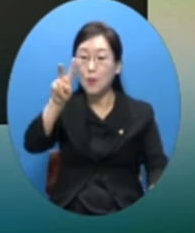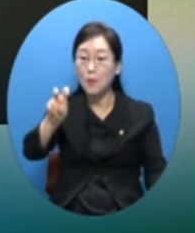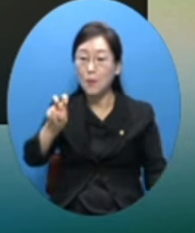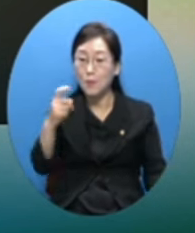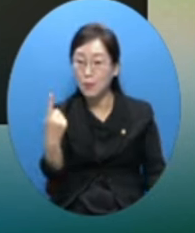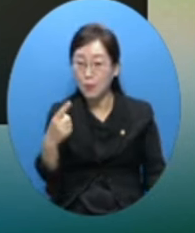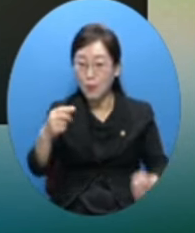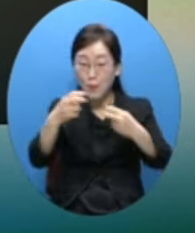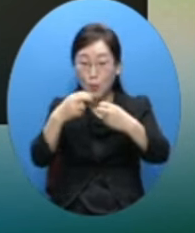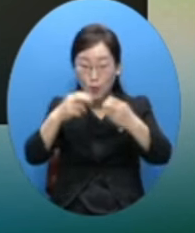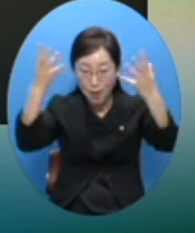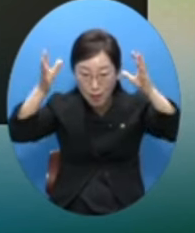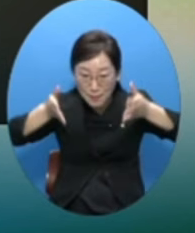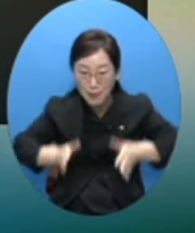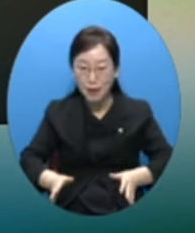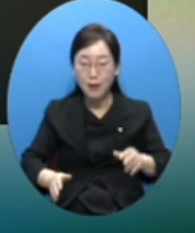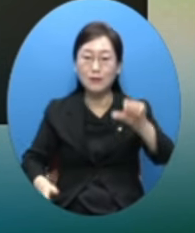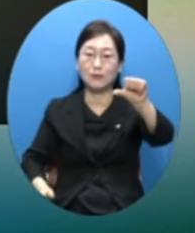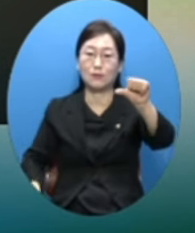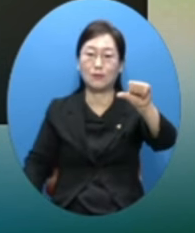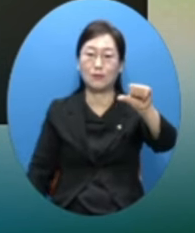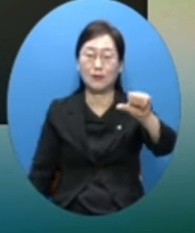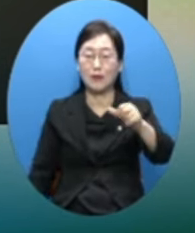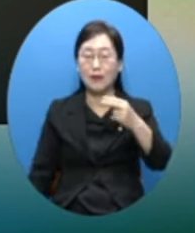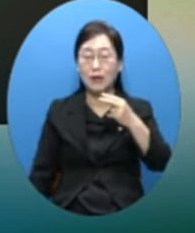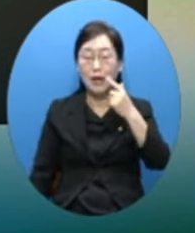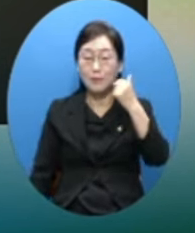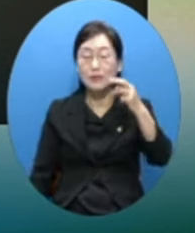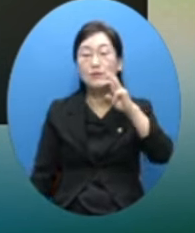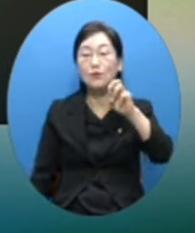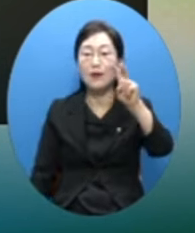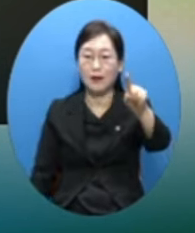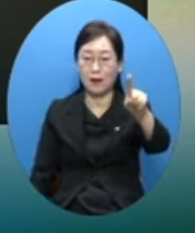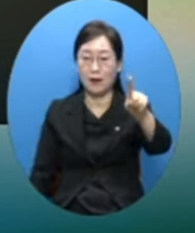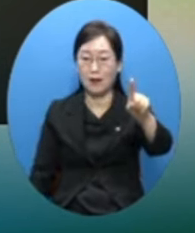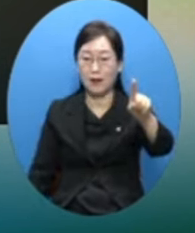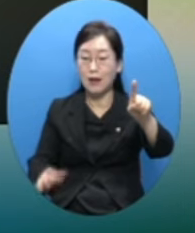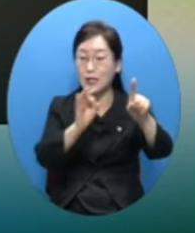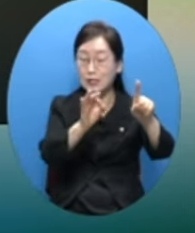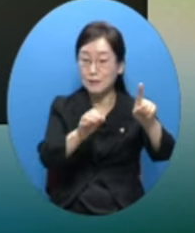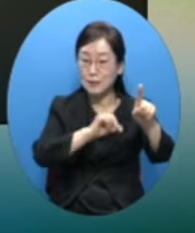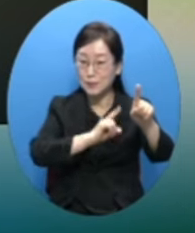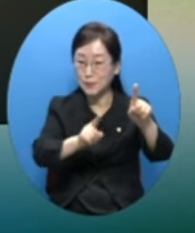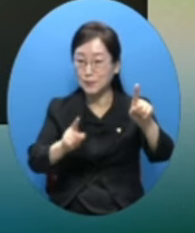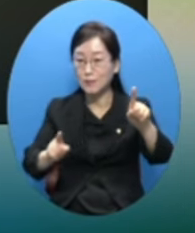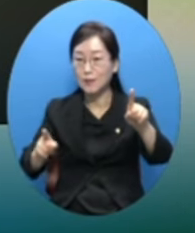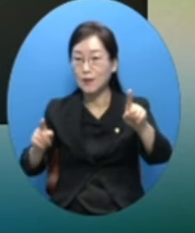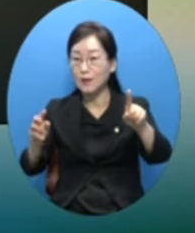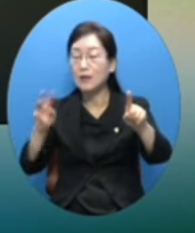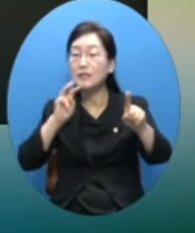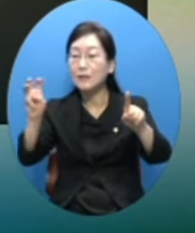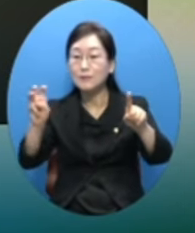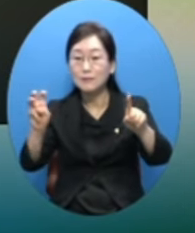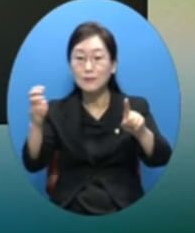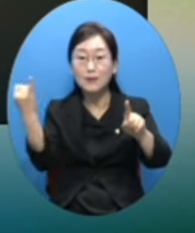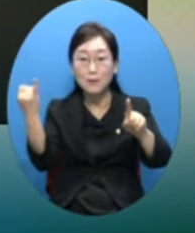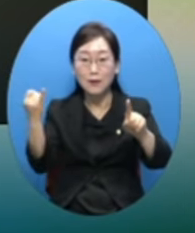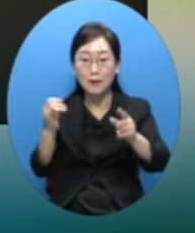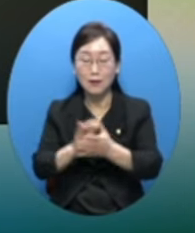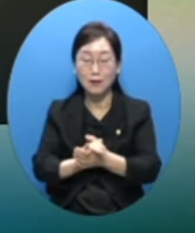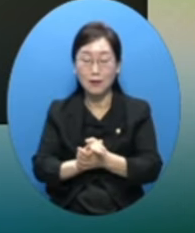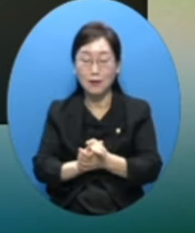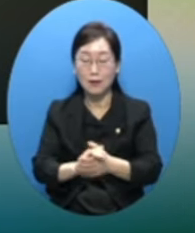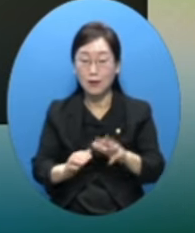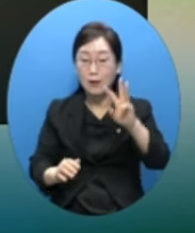낳았는데요. 아버지가 31살 김준영 씨, 엄마가 사공혜란 씨 30살입니다. 30살,